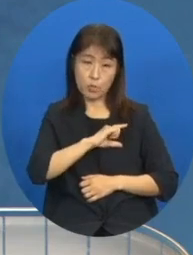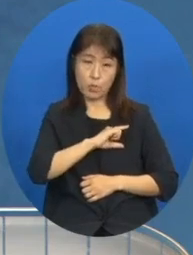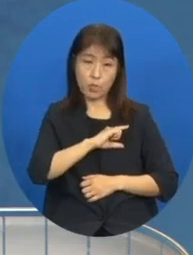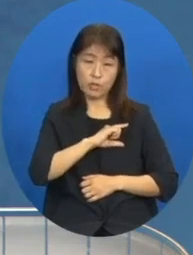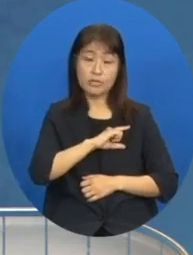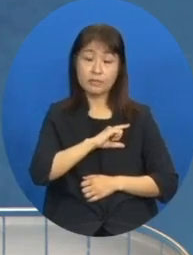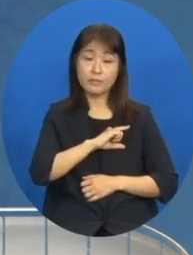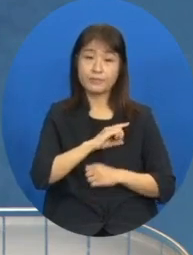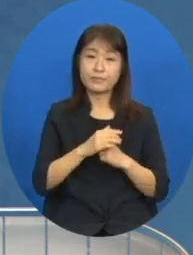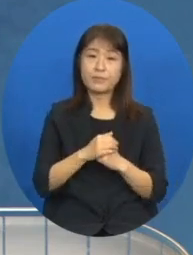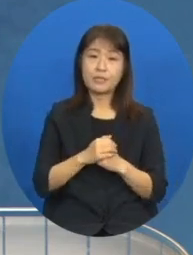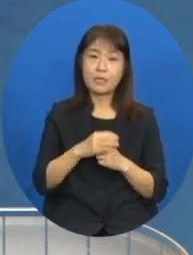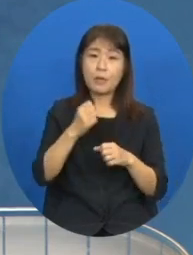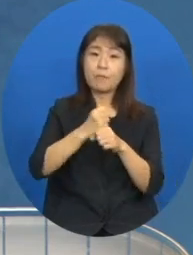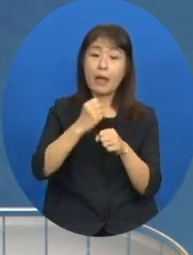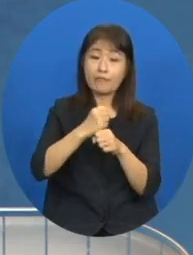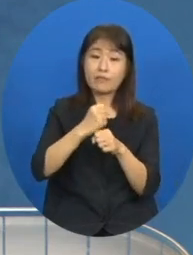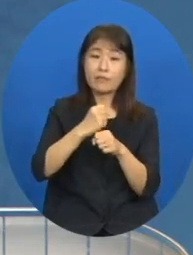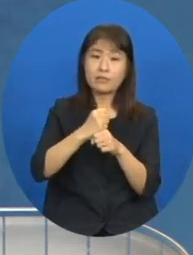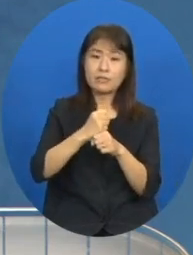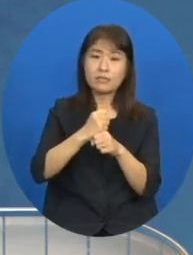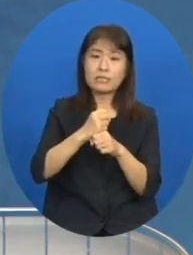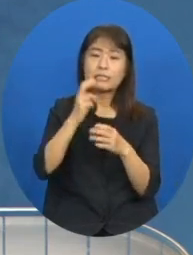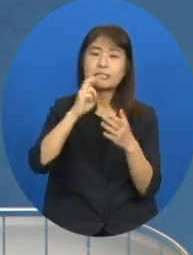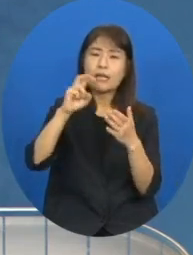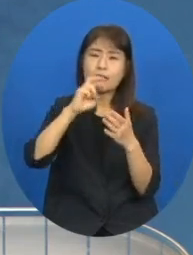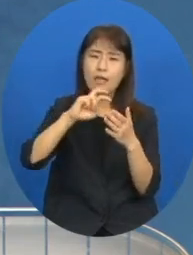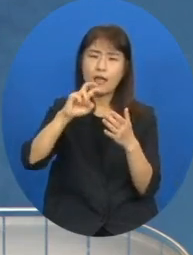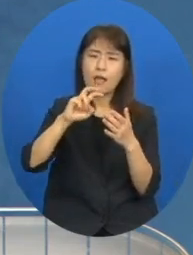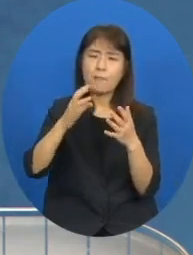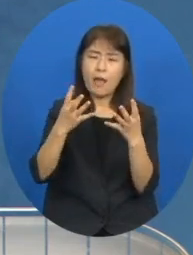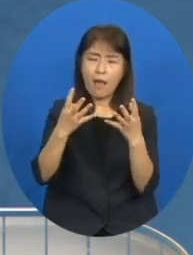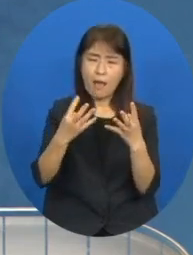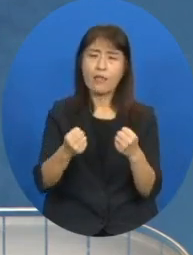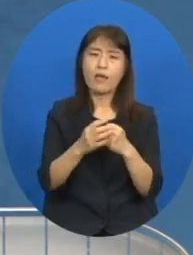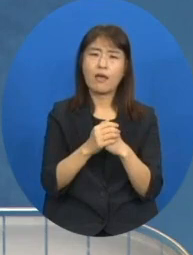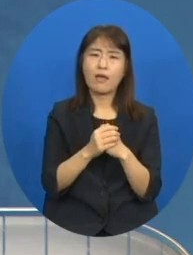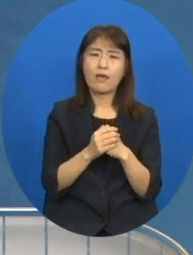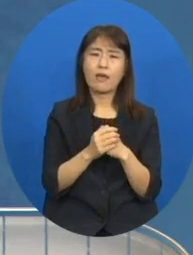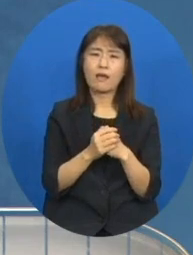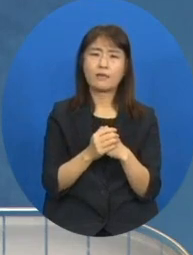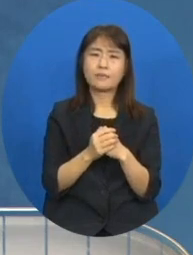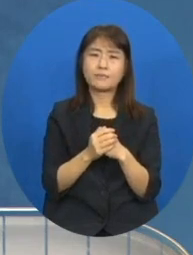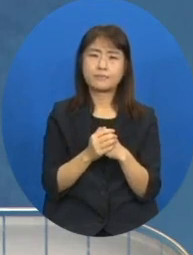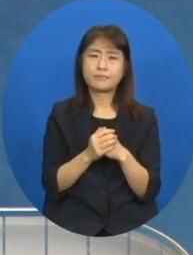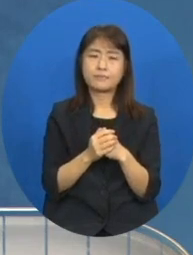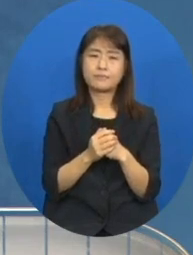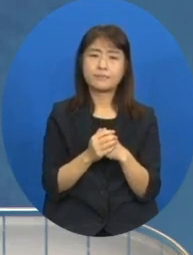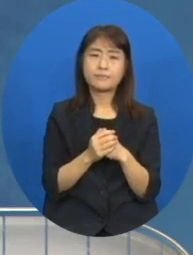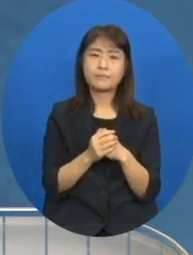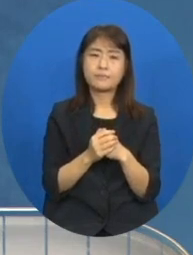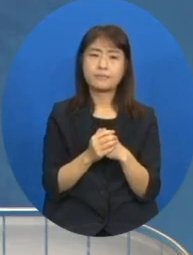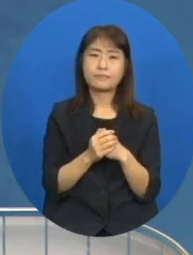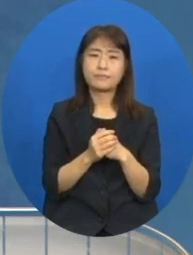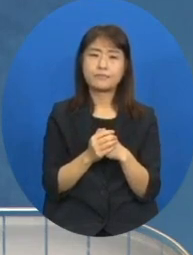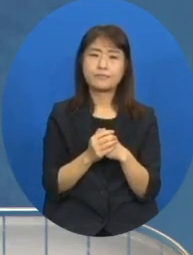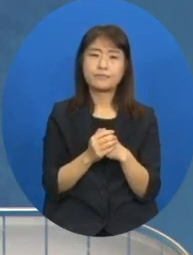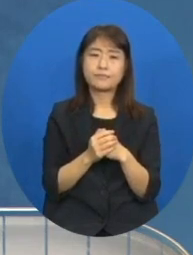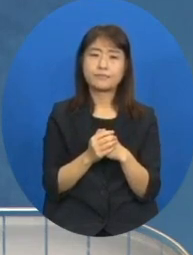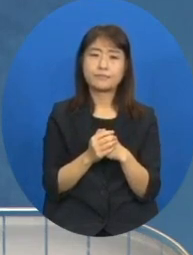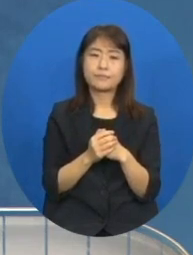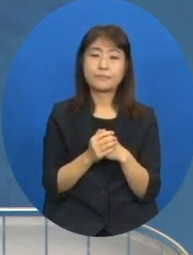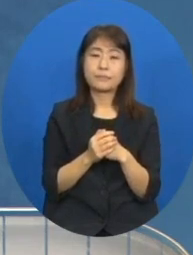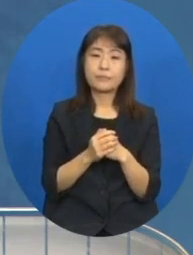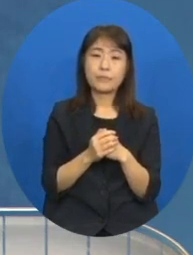봐 일부는 가명을 써서 찬송집에 수록하기도 했을 정도예요. 그런데 이